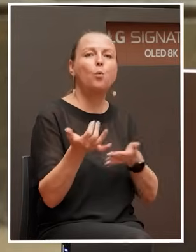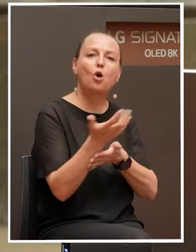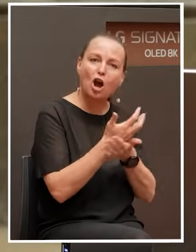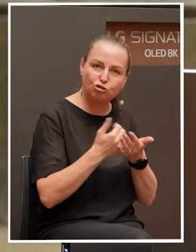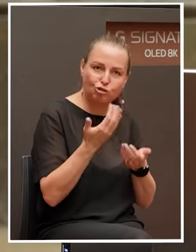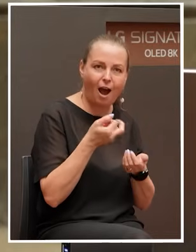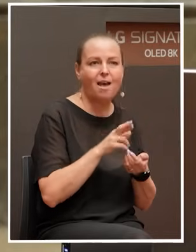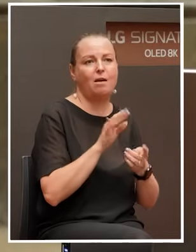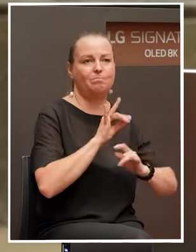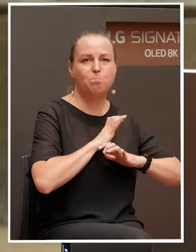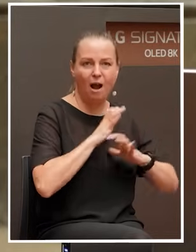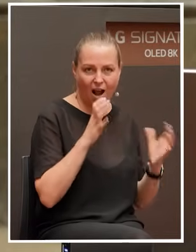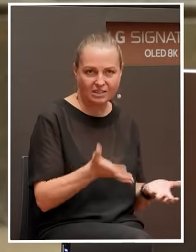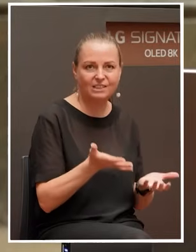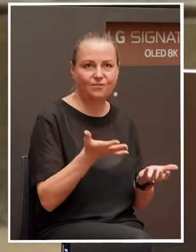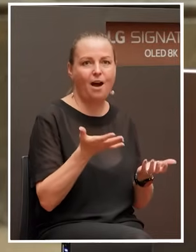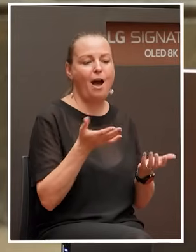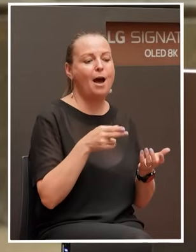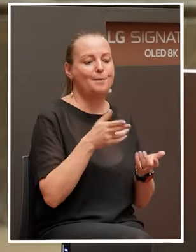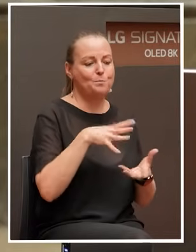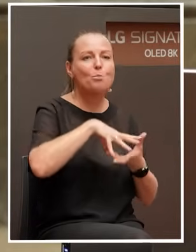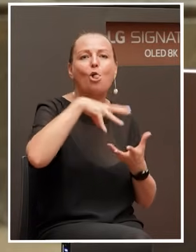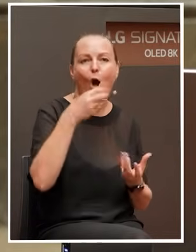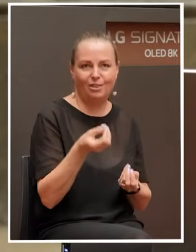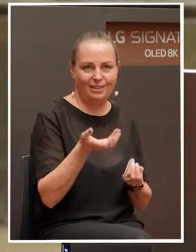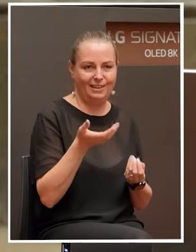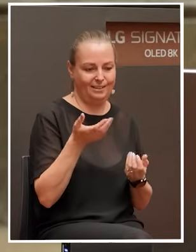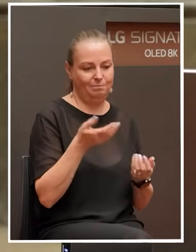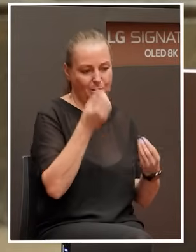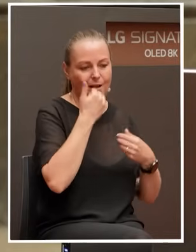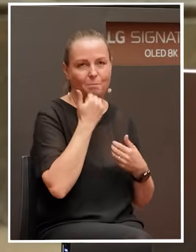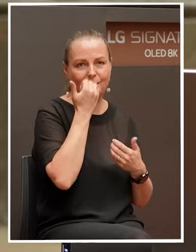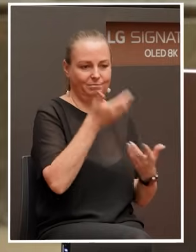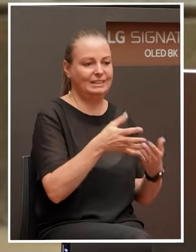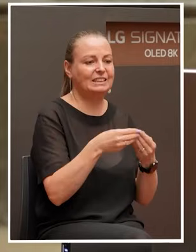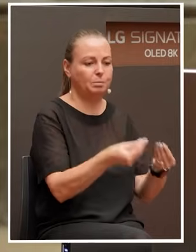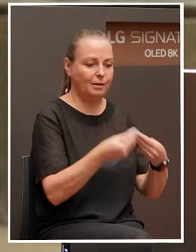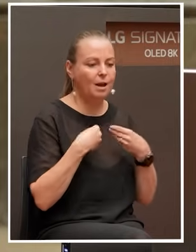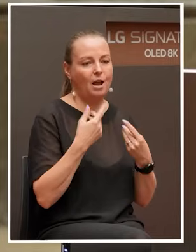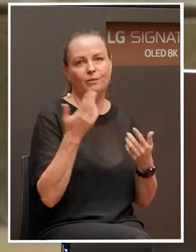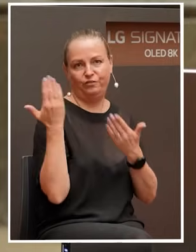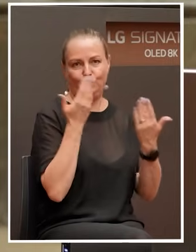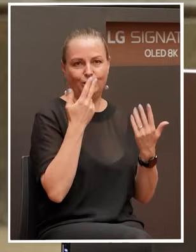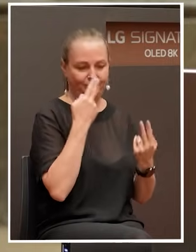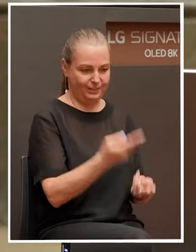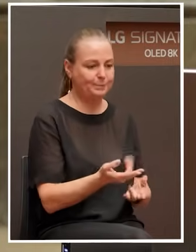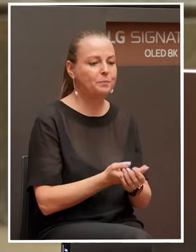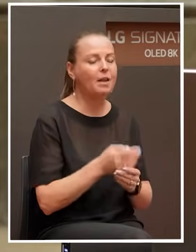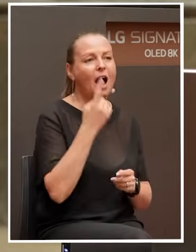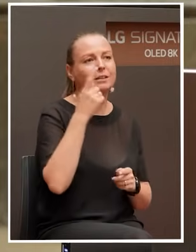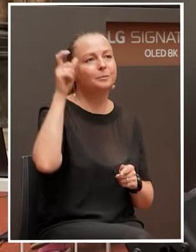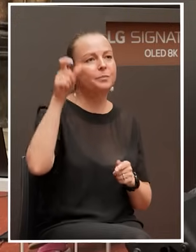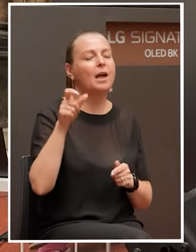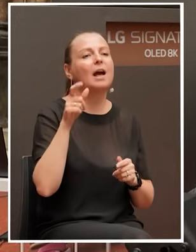урожая, богатства, плодоносящей земли, он считывался. Вот тот же самый Роже Маркс, очень